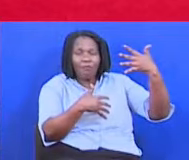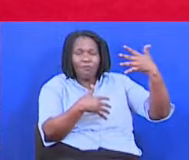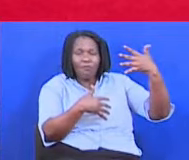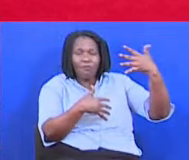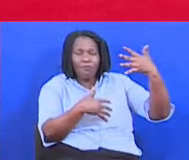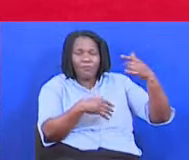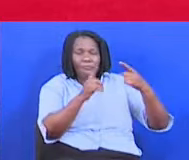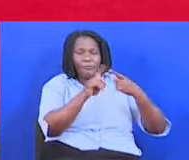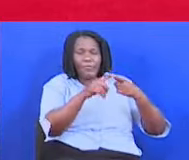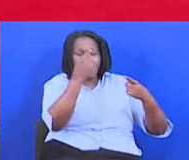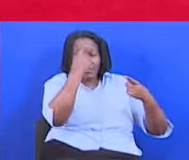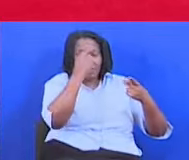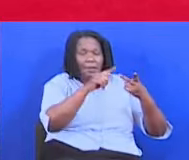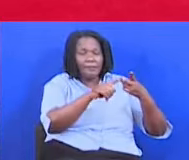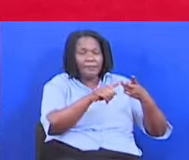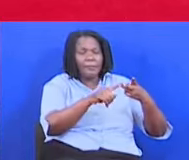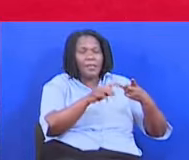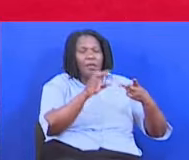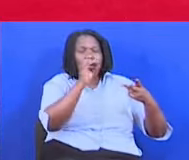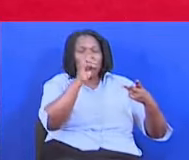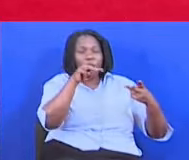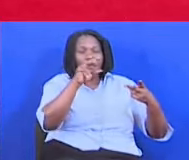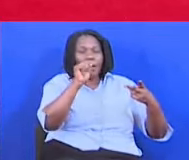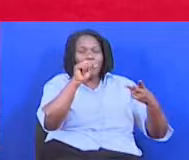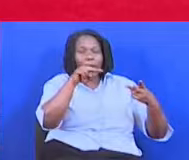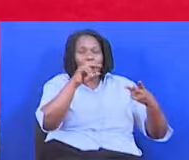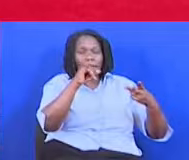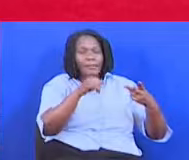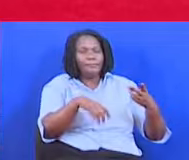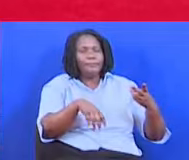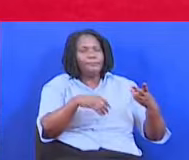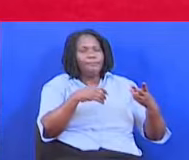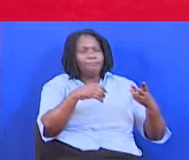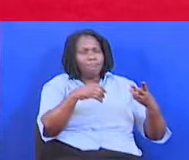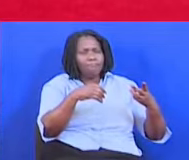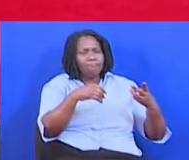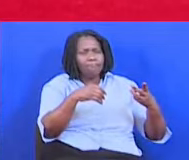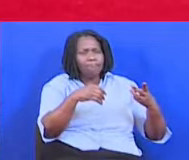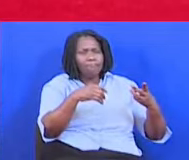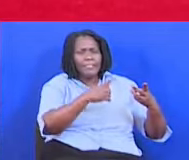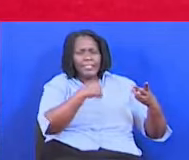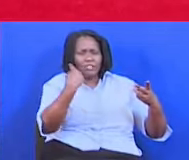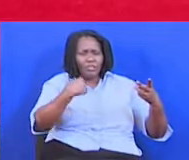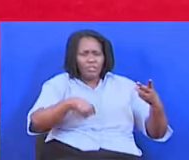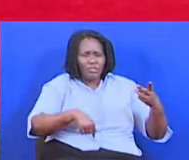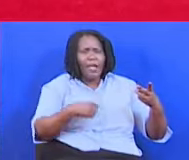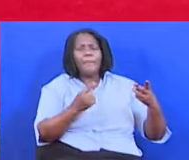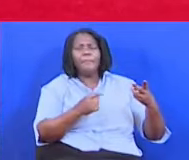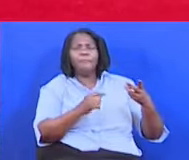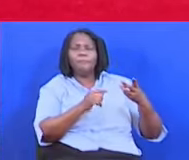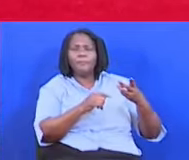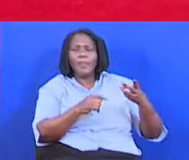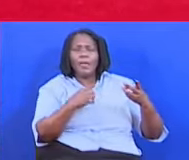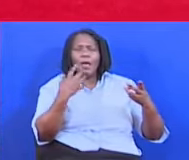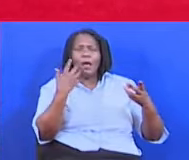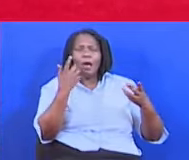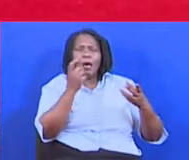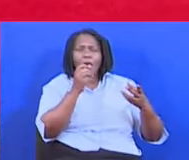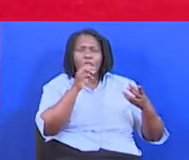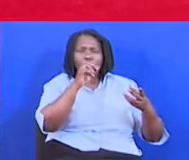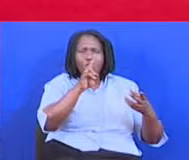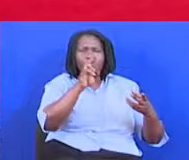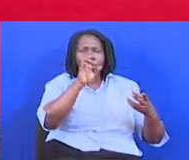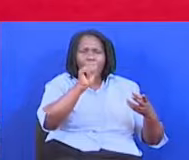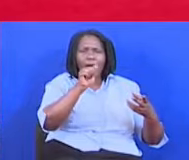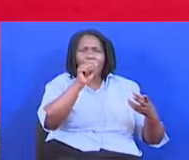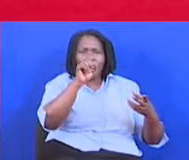ambazo ni China, Oman, India, Msumbiji na hivi karibuni Umoja Falme za Kiarabu UAE. Na ni matumaini